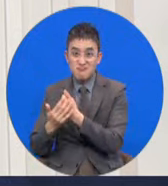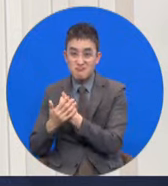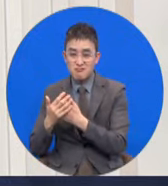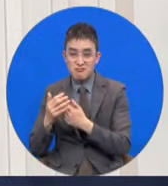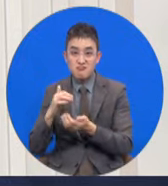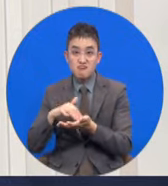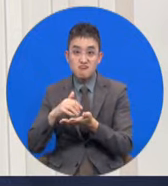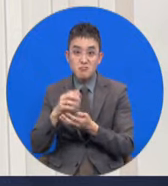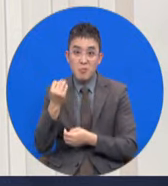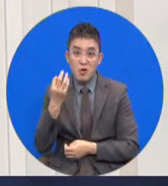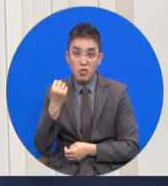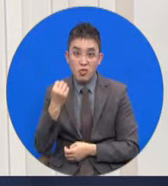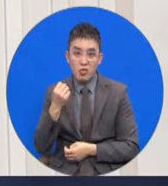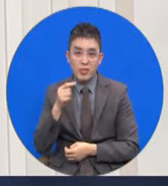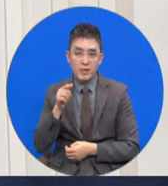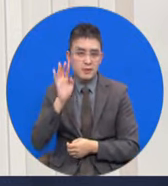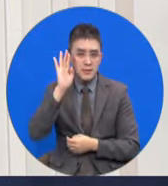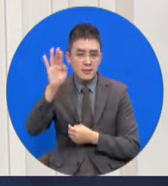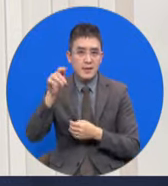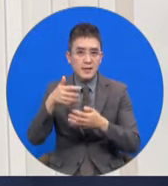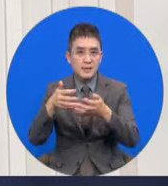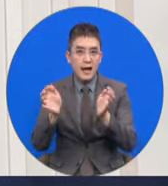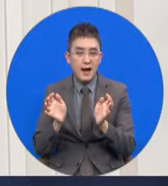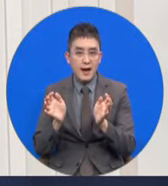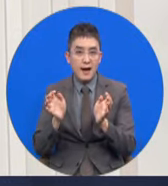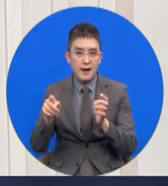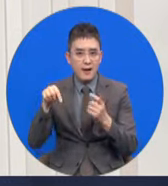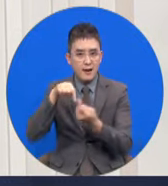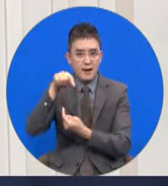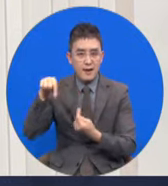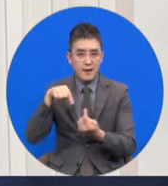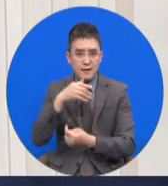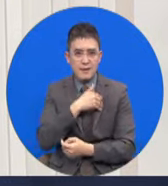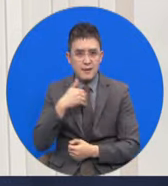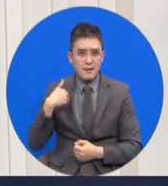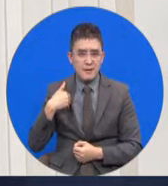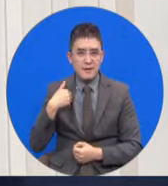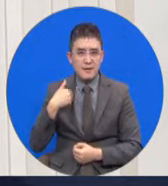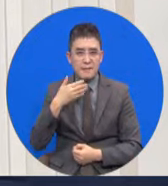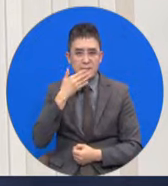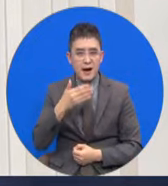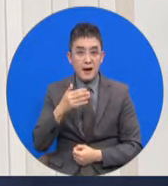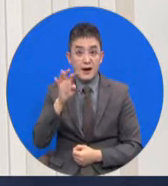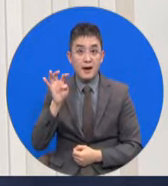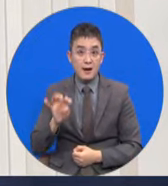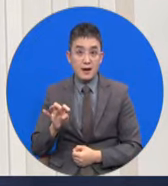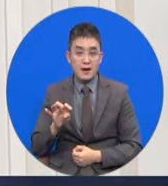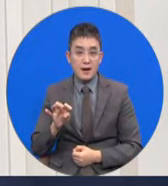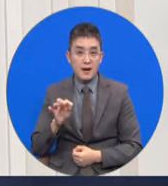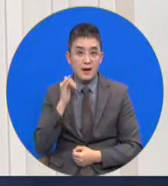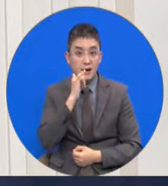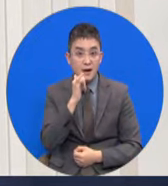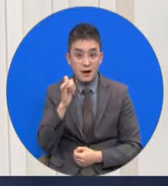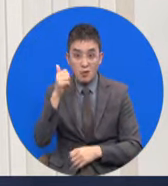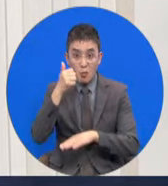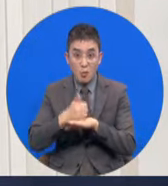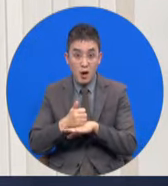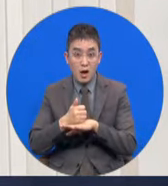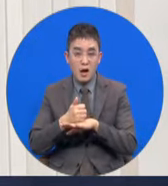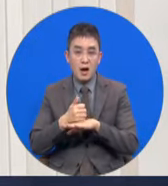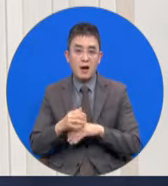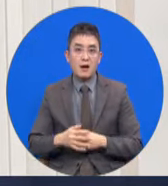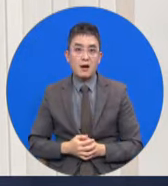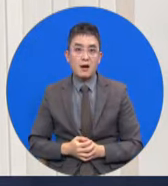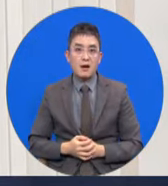새로운 미래의 향후 전망을 확인할 수 있는 지표가 될 텐데 여론조사 결과로 보면